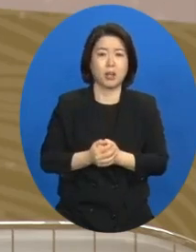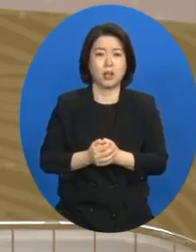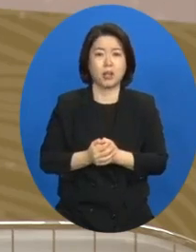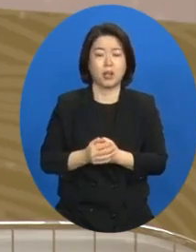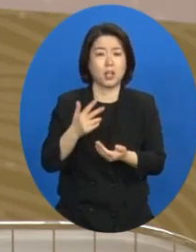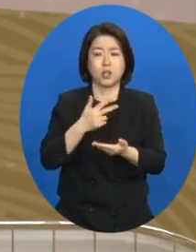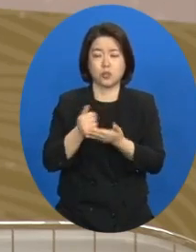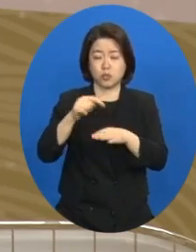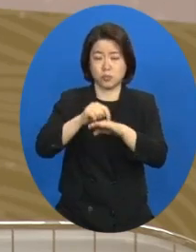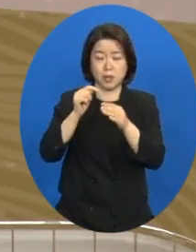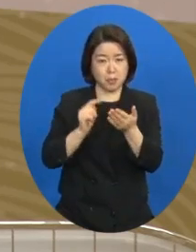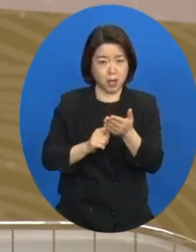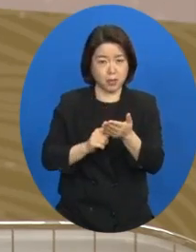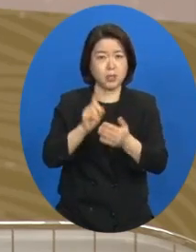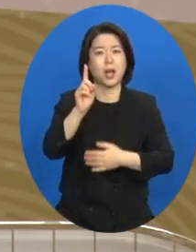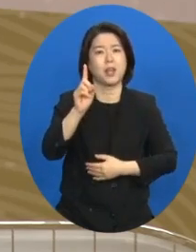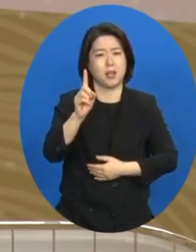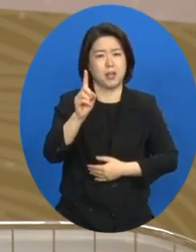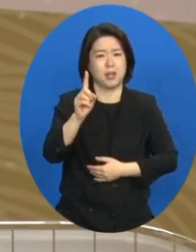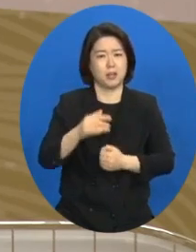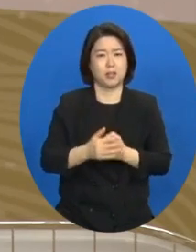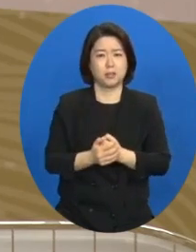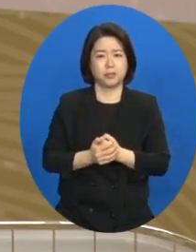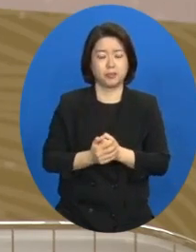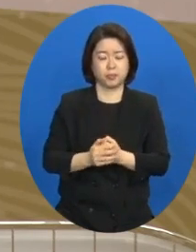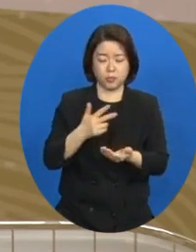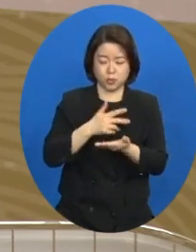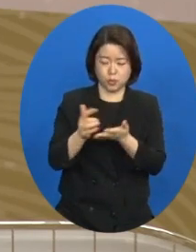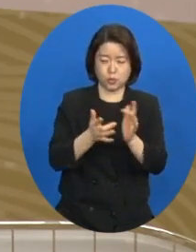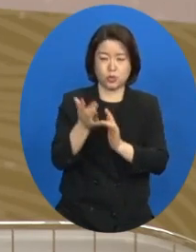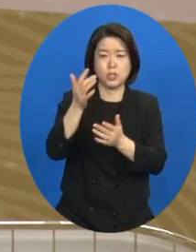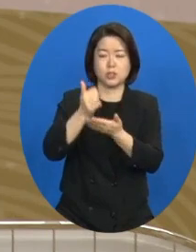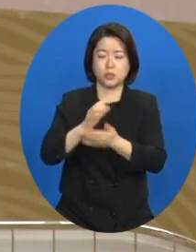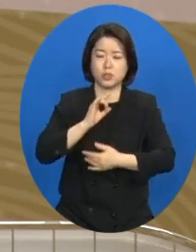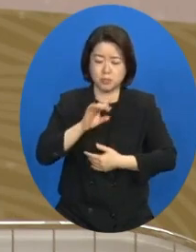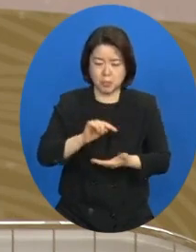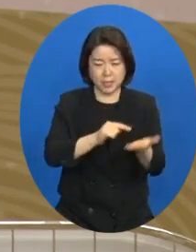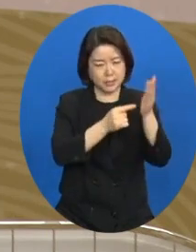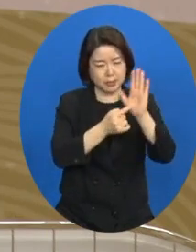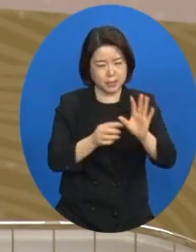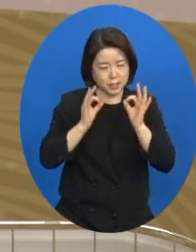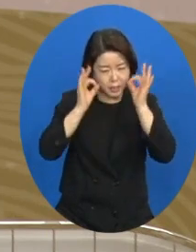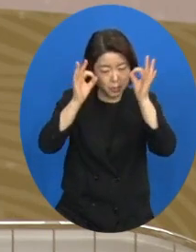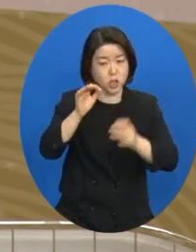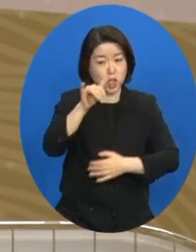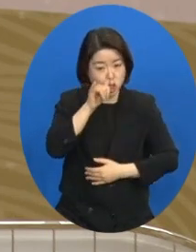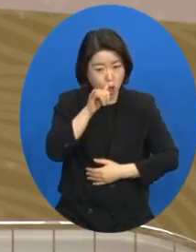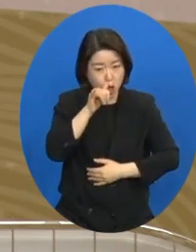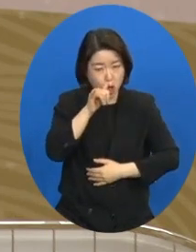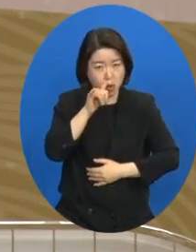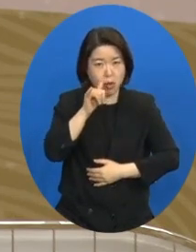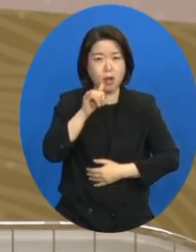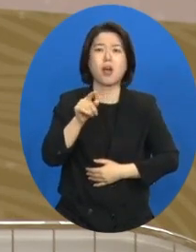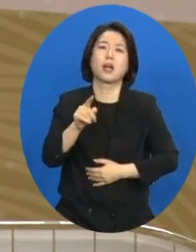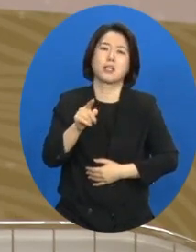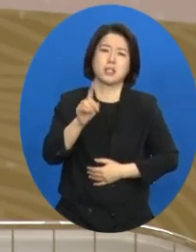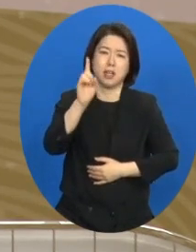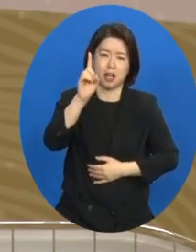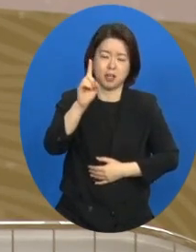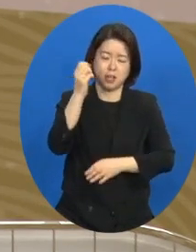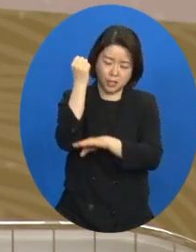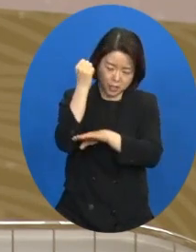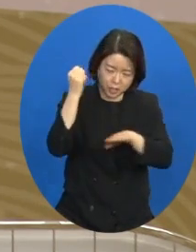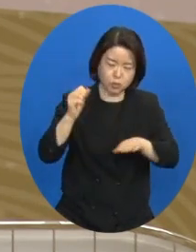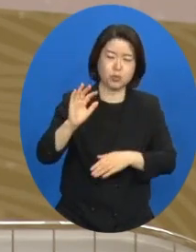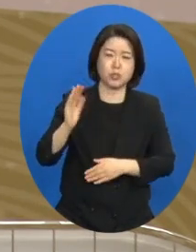주님의 마음을 하나 더 라 주 예수님 만들어 내 길을 힘 썼냐 그게 하나의 기준